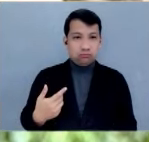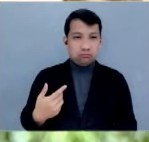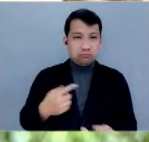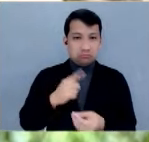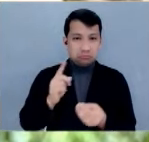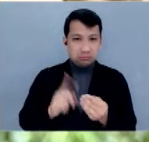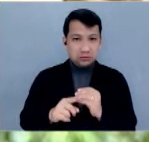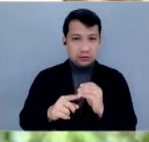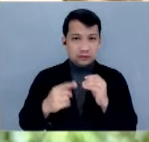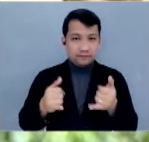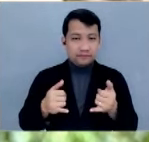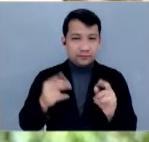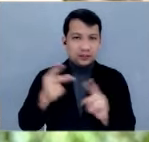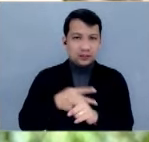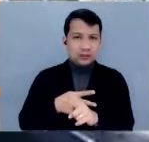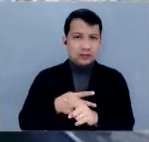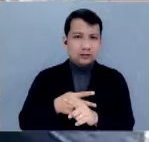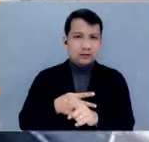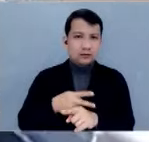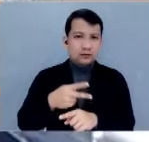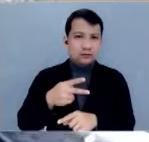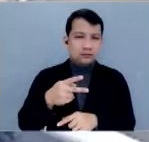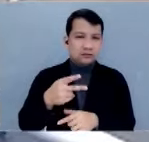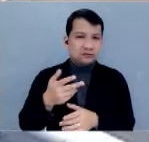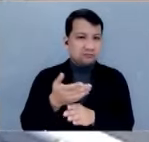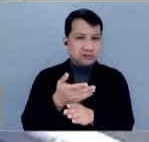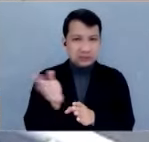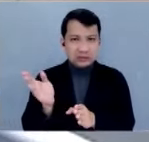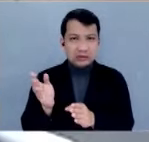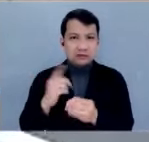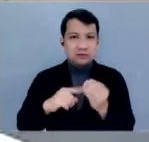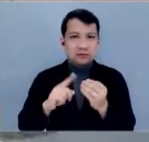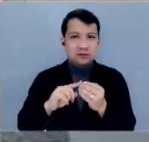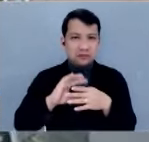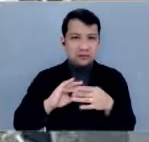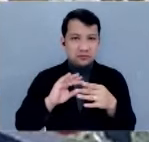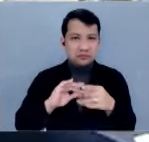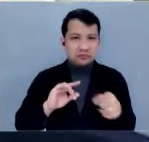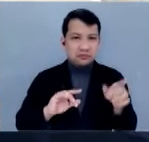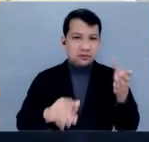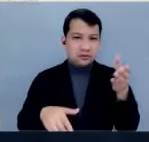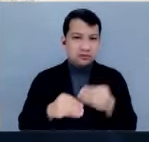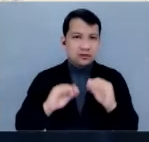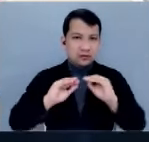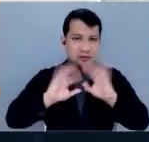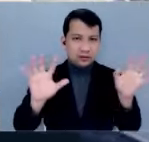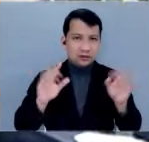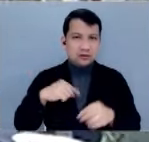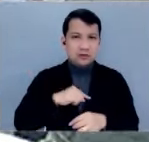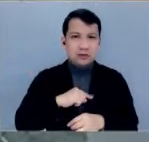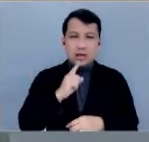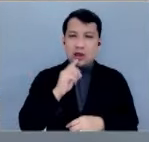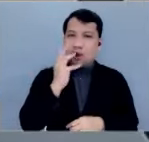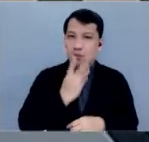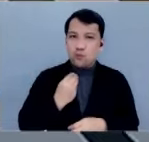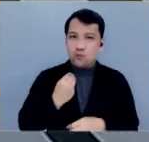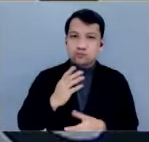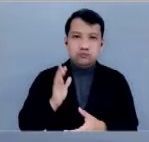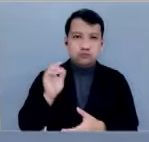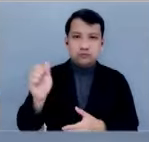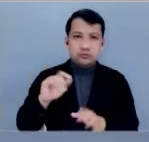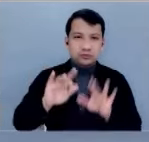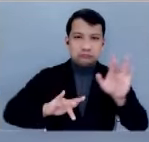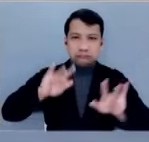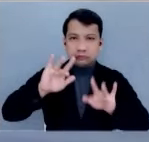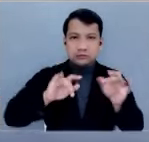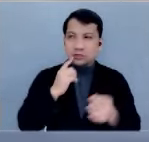nag-play victim, ginagaslight tayo doon sa kwento. Klaro naman sa atin kung sino ang nanghaharas, sino